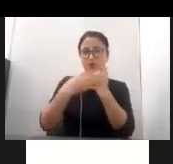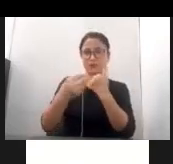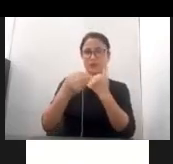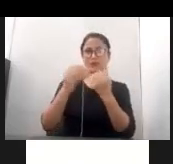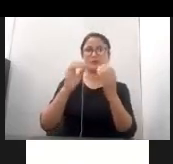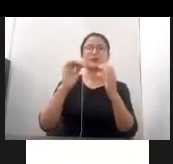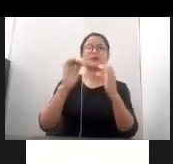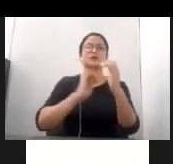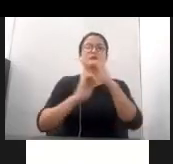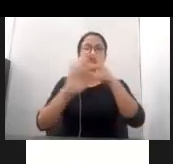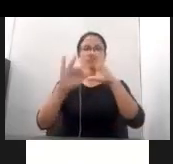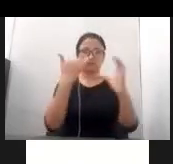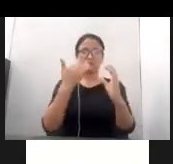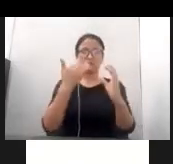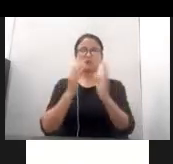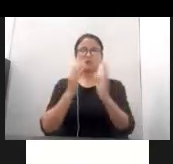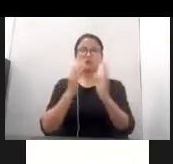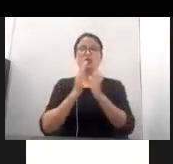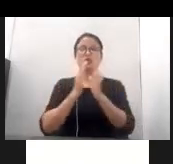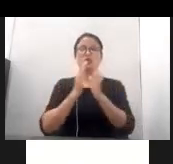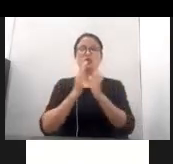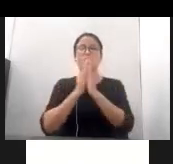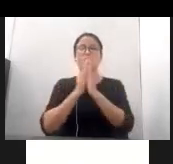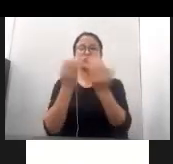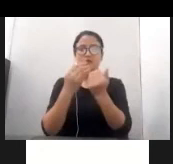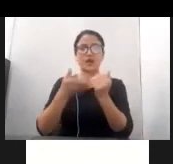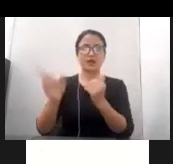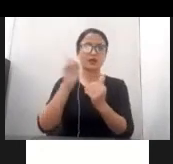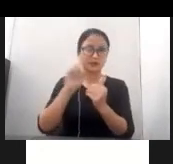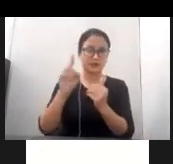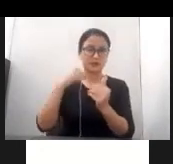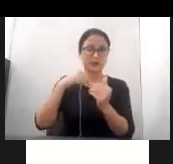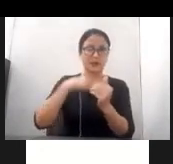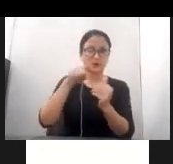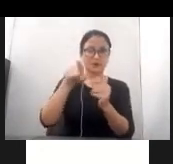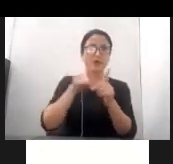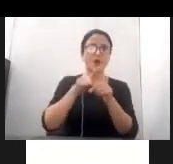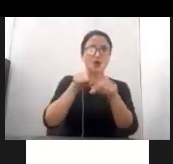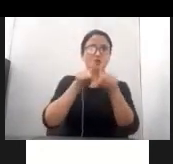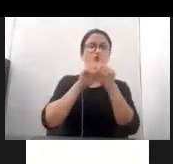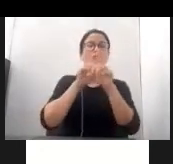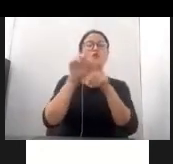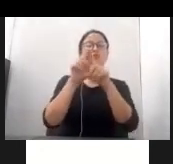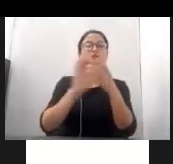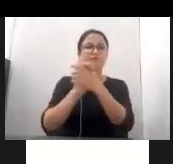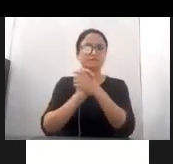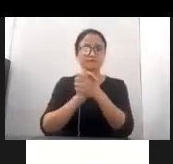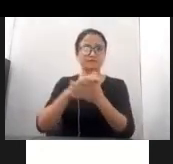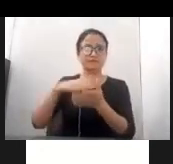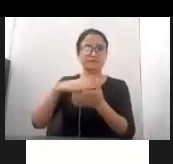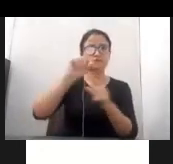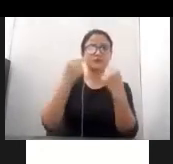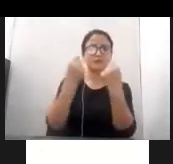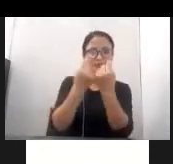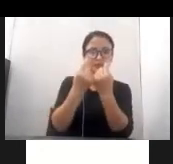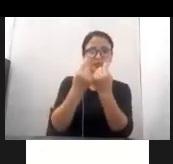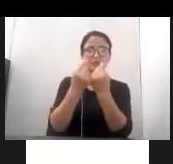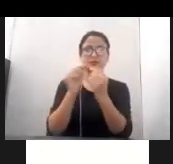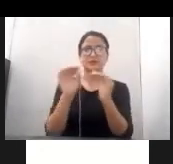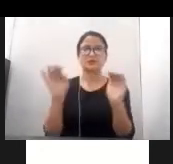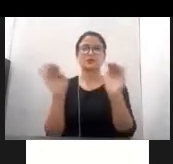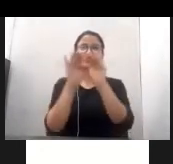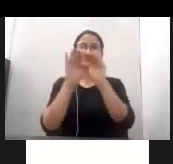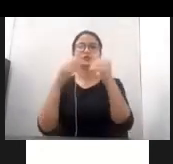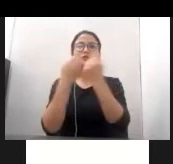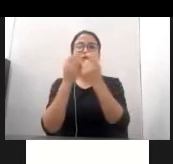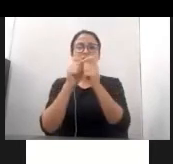आगामी दिनमा हामी तपाईँहरूसँग सहकार्य पनि गर्नेछौँ। हामी सम्पूर्ण सेक्टरमा हामी समतामूलक समाज निर्माण गर्नका लागि आफ्नो ठाउँबाट के